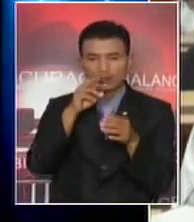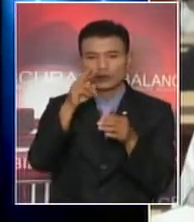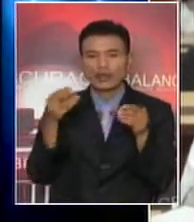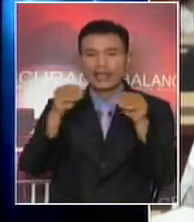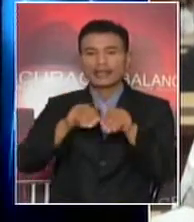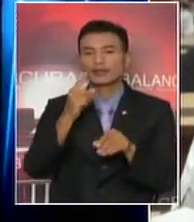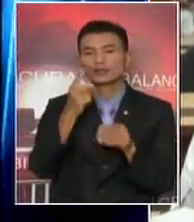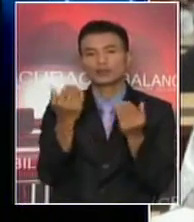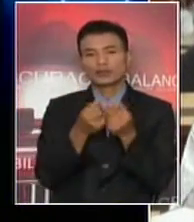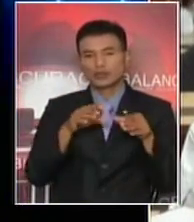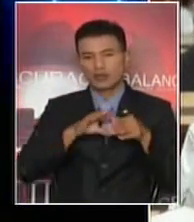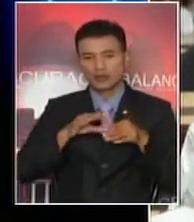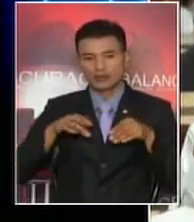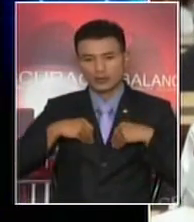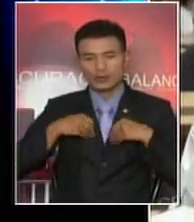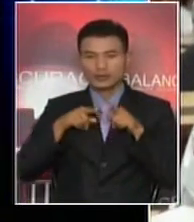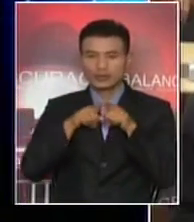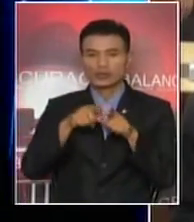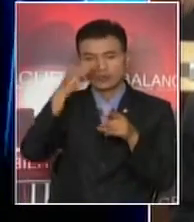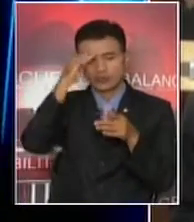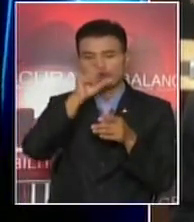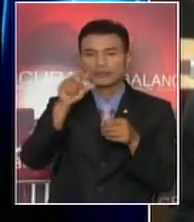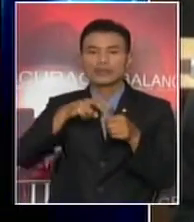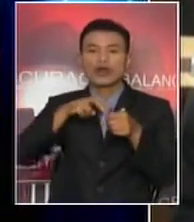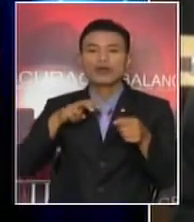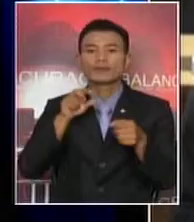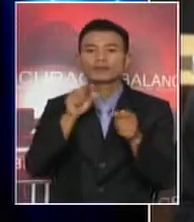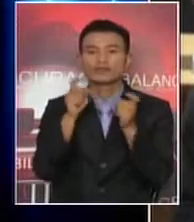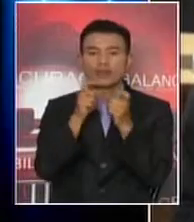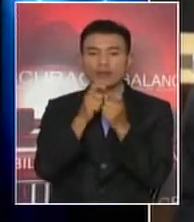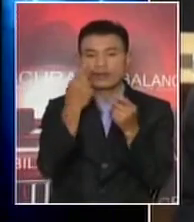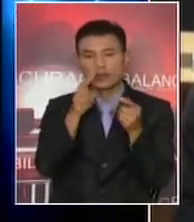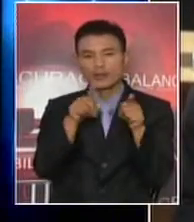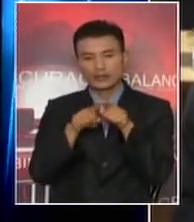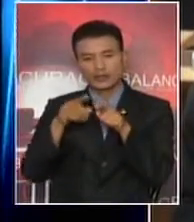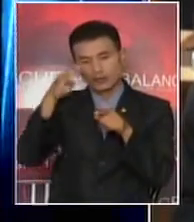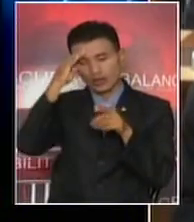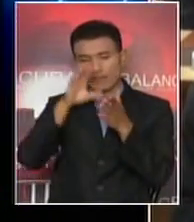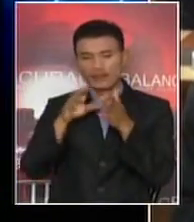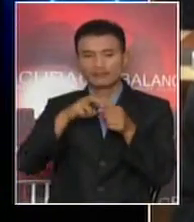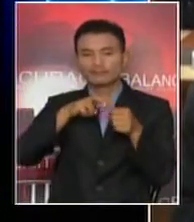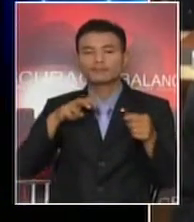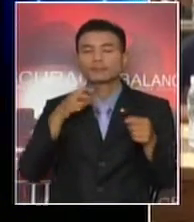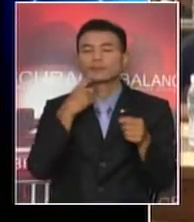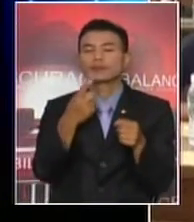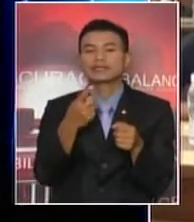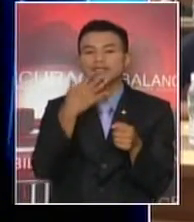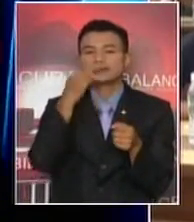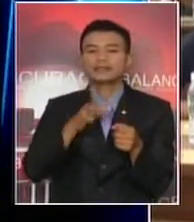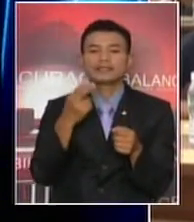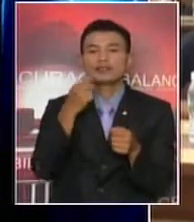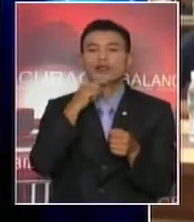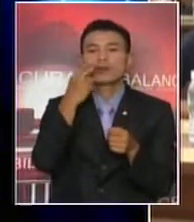सहमति भएसँगै सरकारबाट हट्ने विषयमा छलफल र बहस भए पनि सरकारबाटै बाहिरिने निर्णय भने